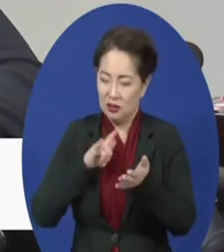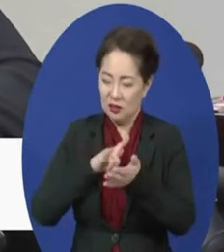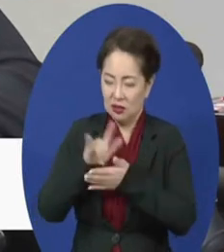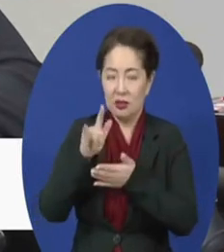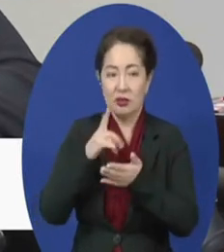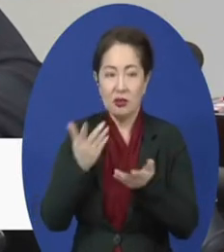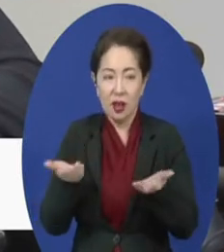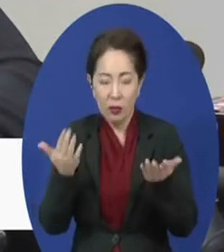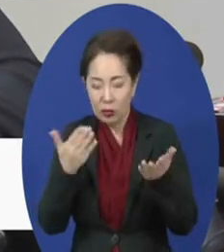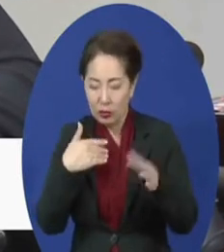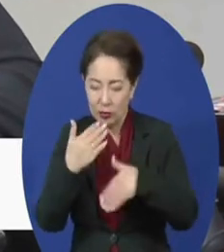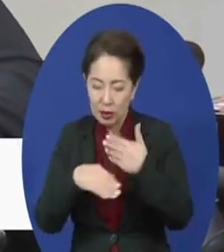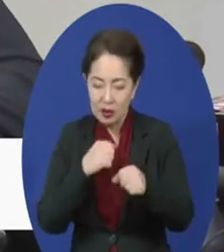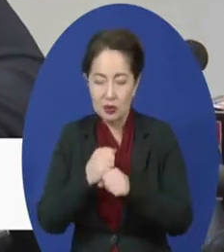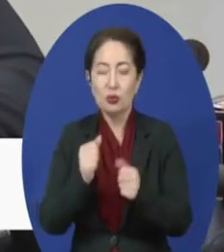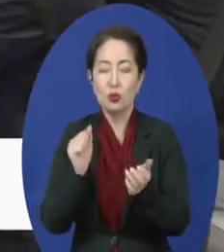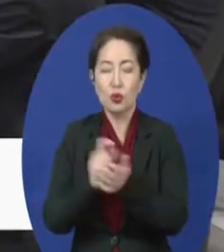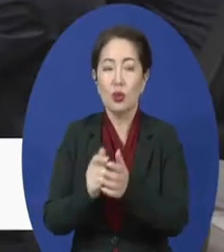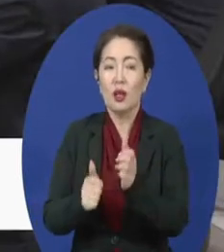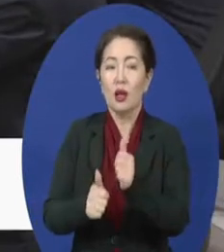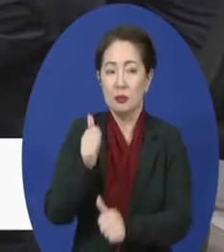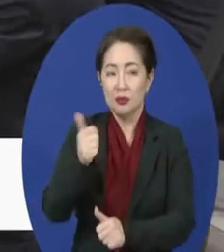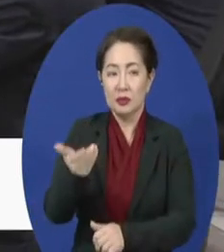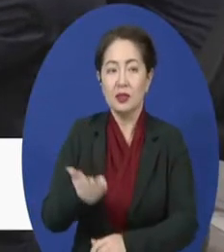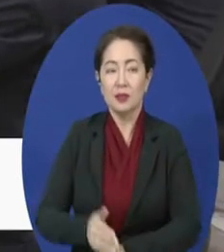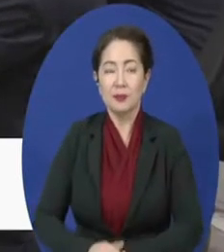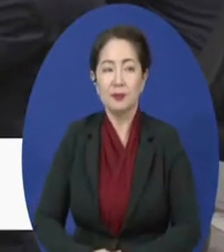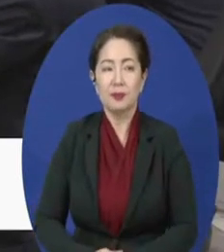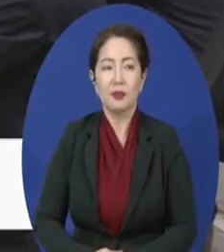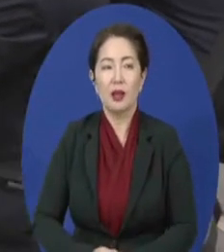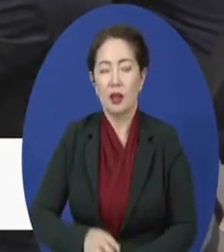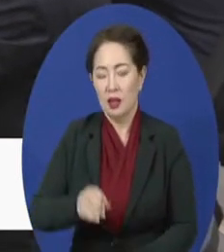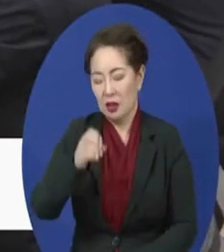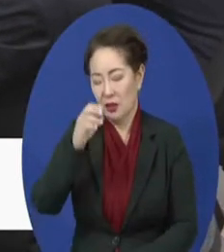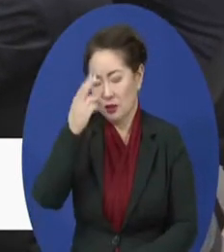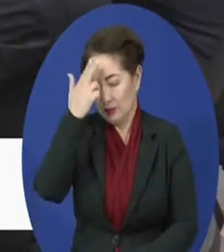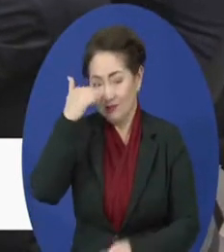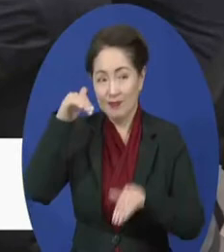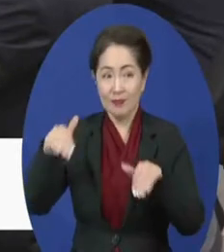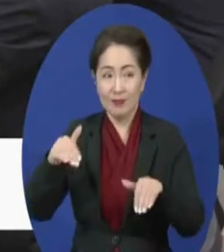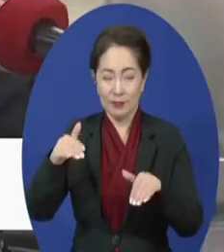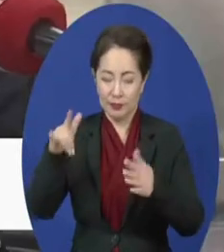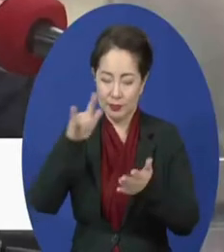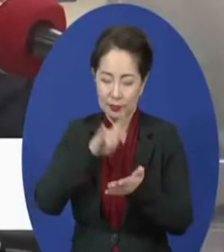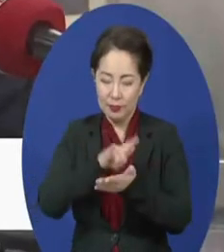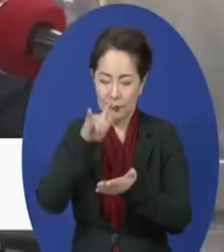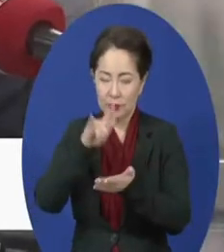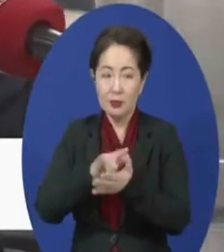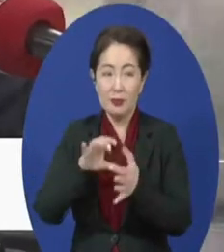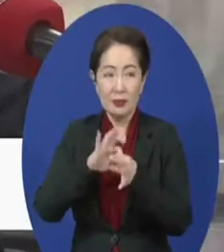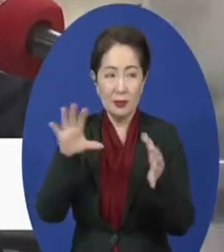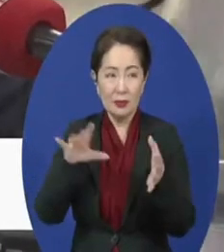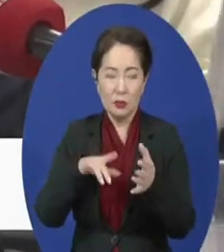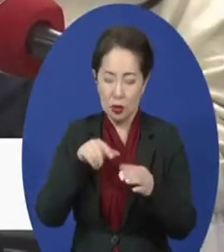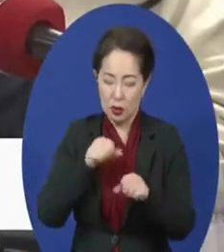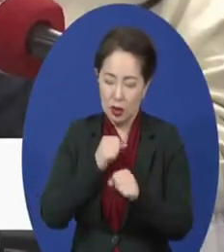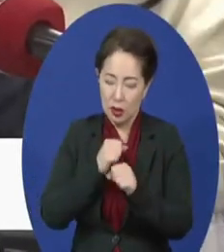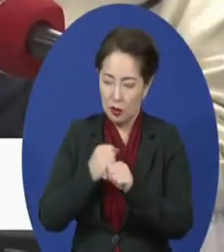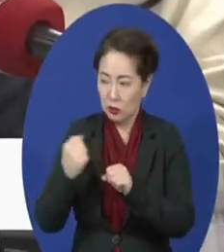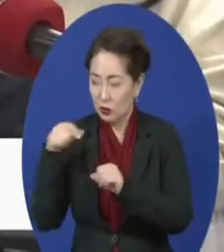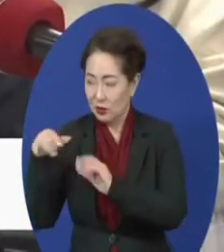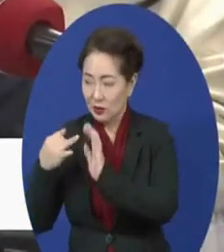төлөвлөж хол юмаа гэж бодож тэгээд амжилтсан. Чингис хаан олон улсын нисэх буудалд ашиглалтанд орсноор одоо ашиглаж байгаа хүчин чадал 73%